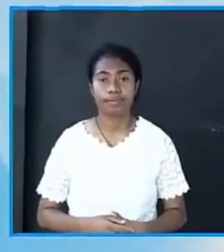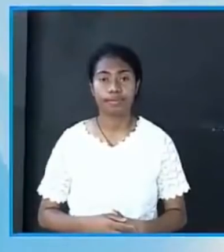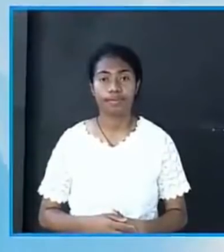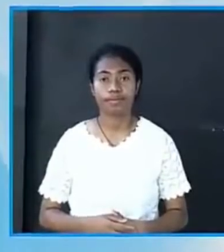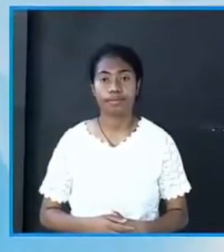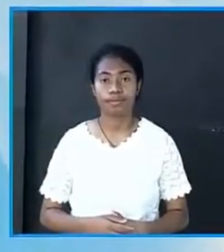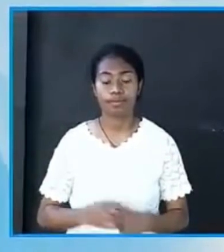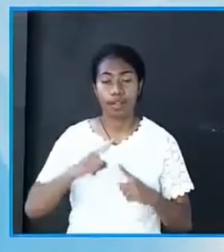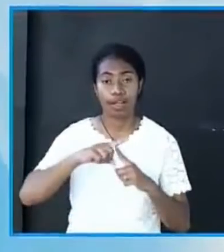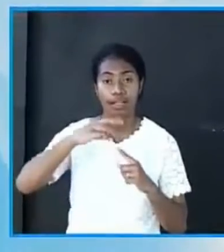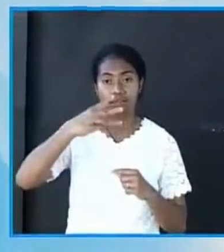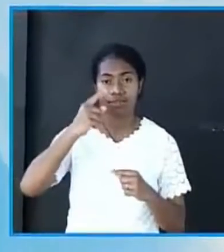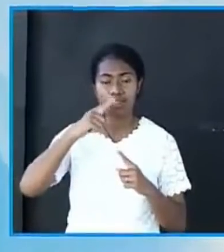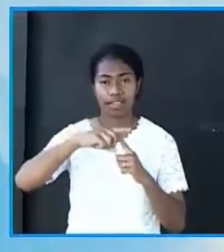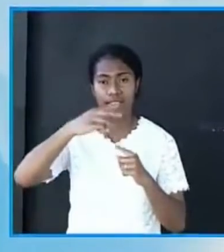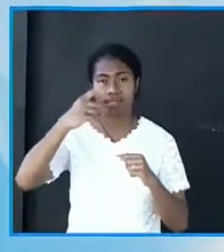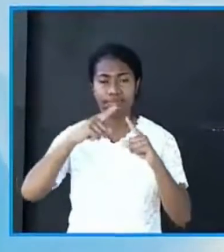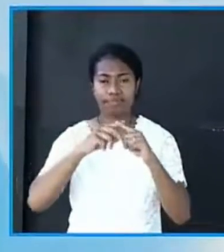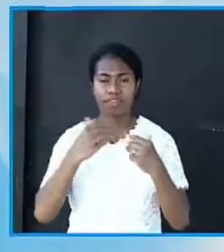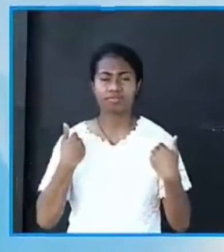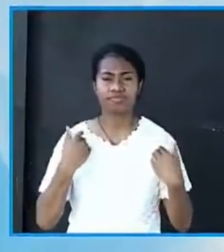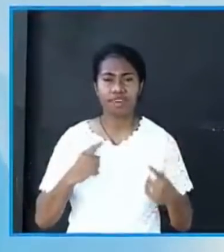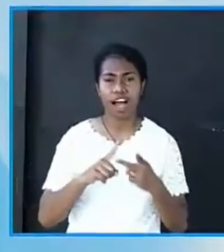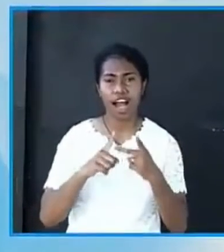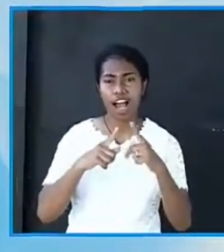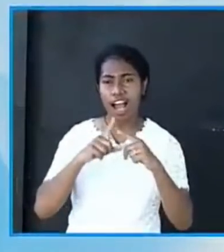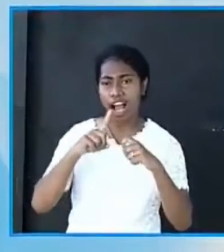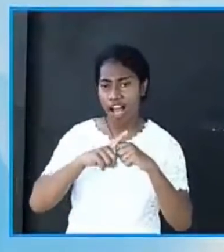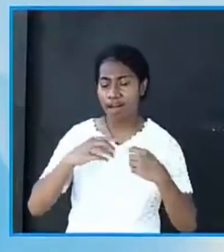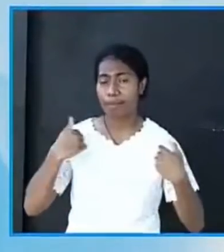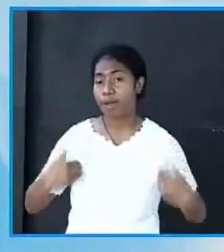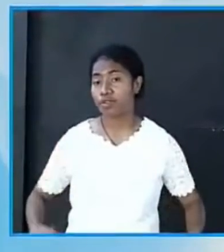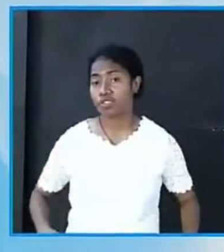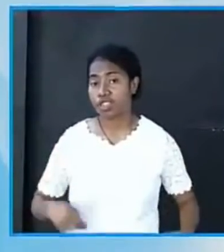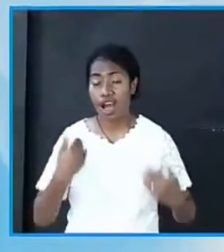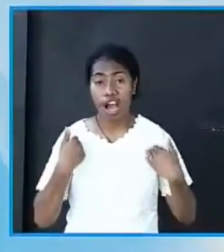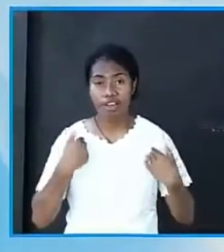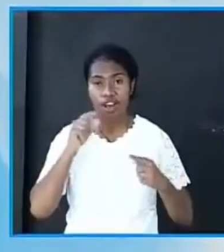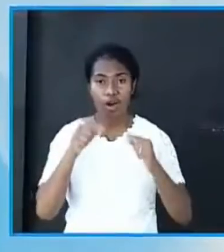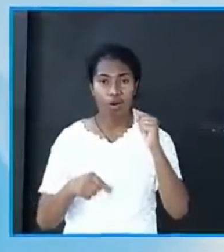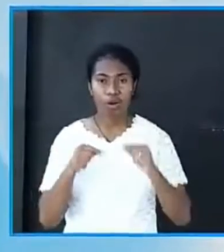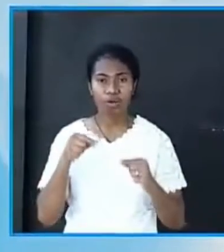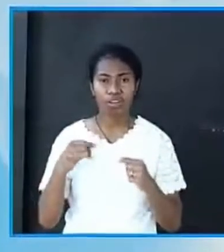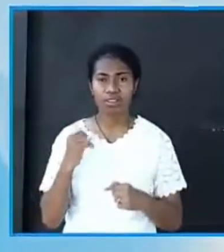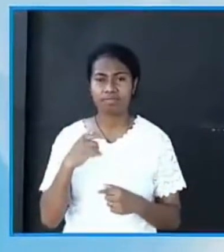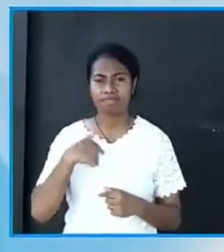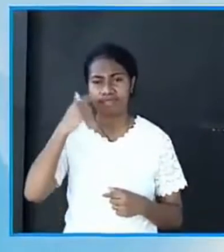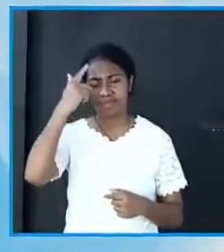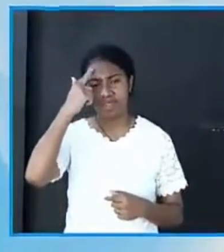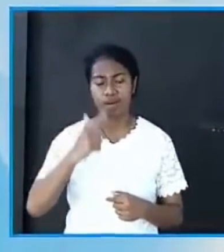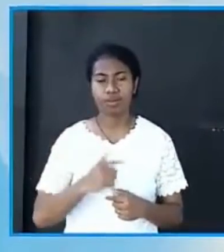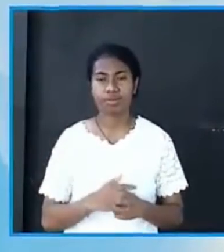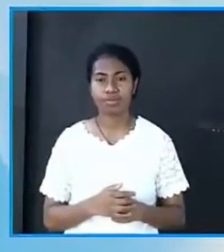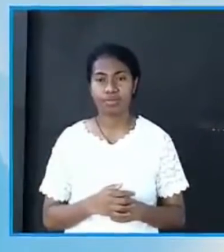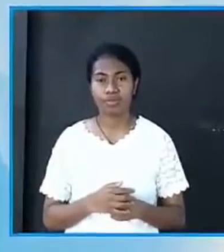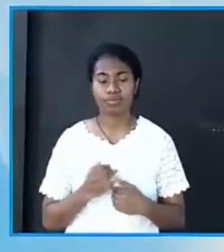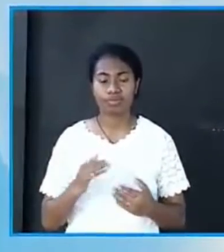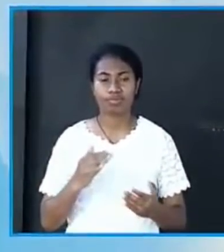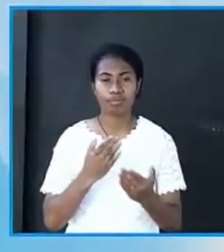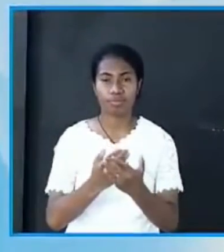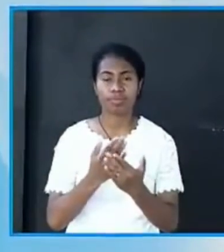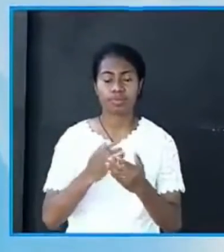tertawa adalah hak manusia ada orang yang tidak mengerti kapan Harus tertawa dan merupakan